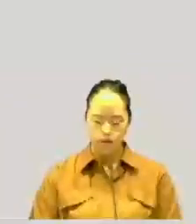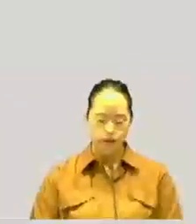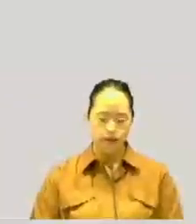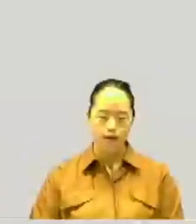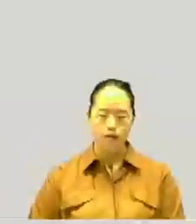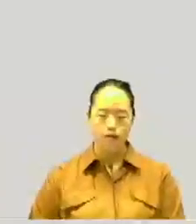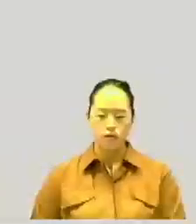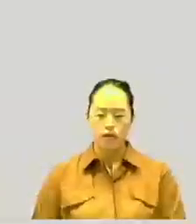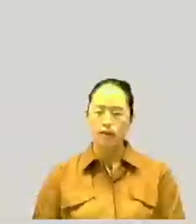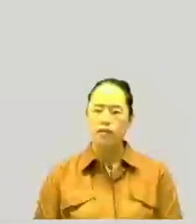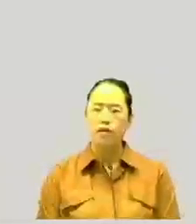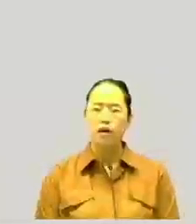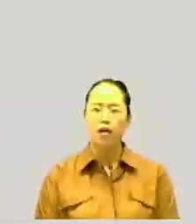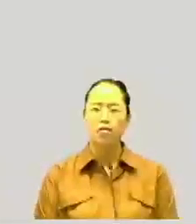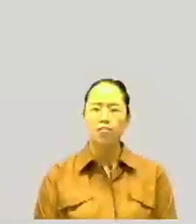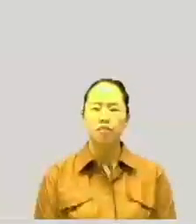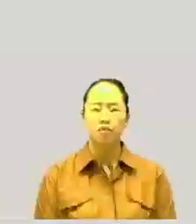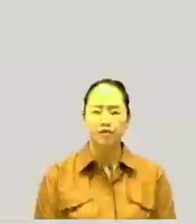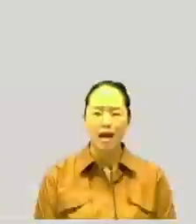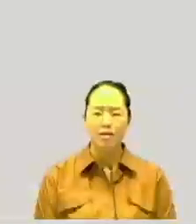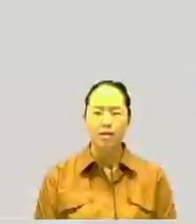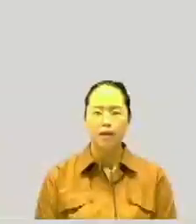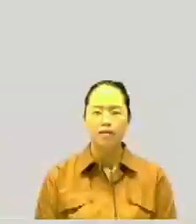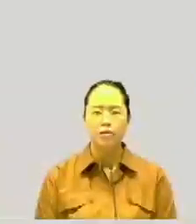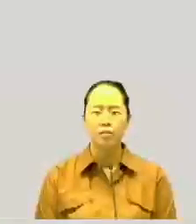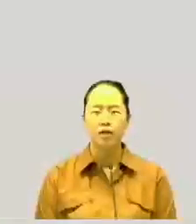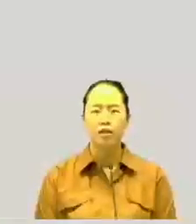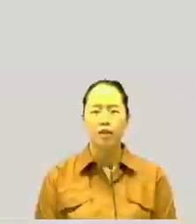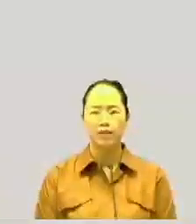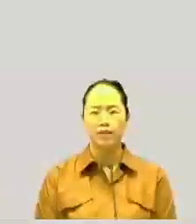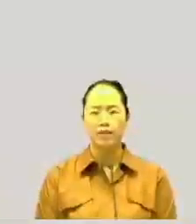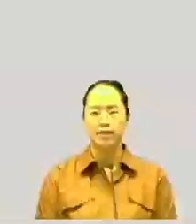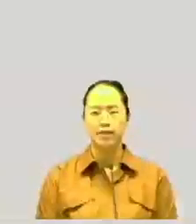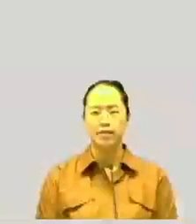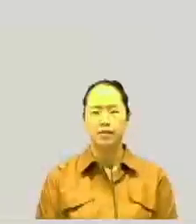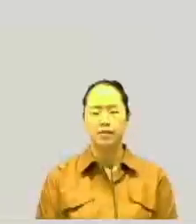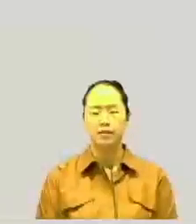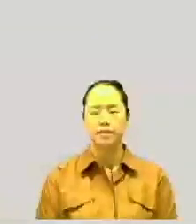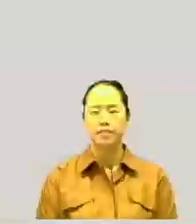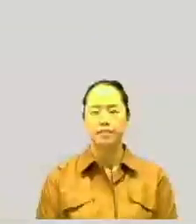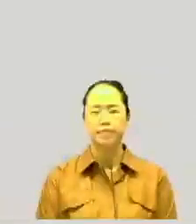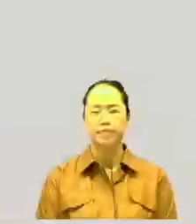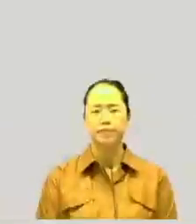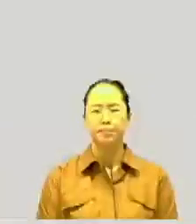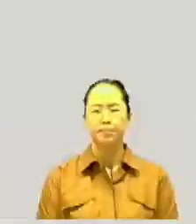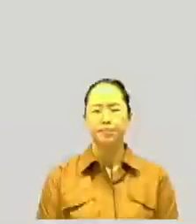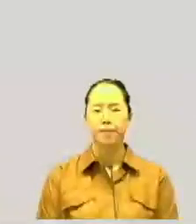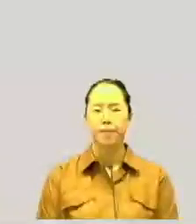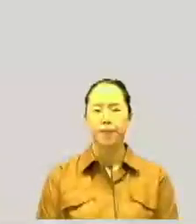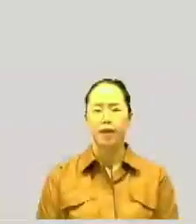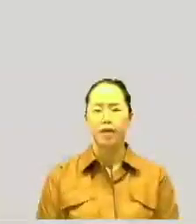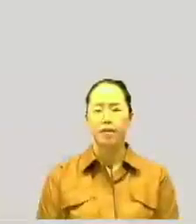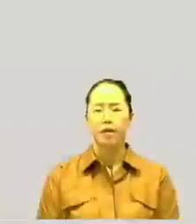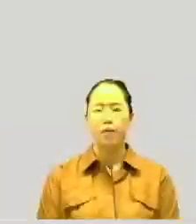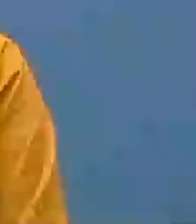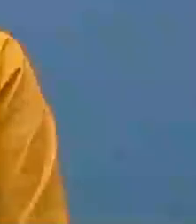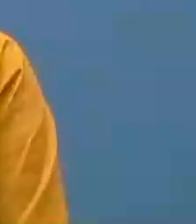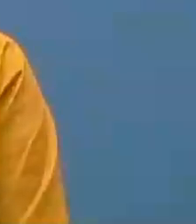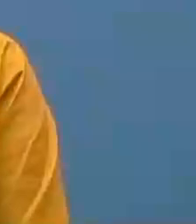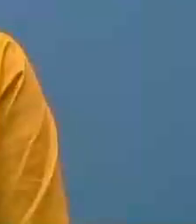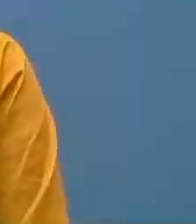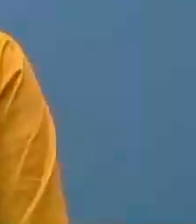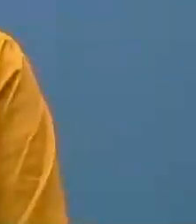你知道人呢是充满了，是被那么多的问题是包围着